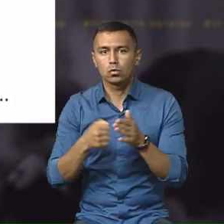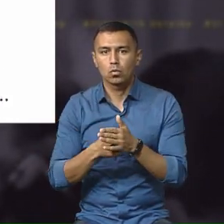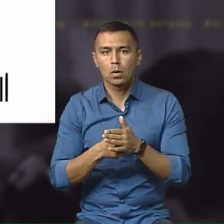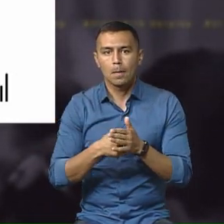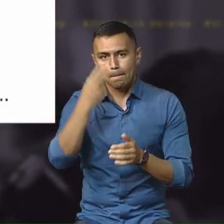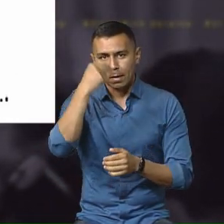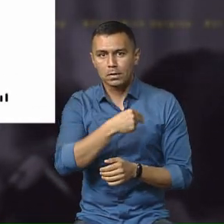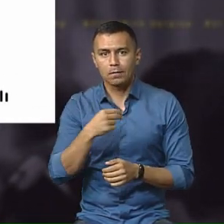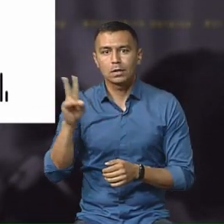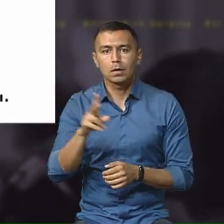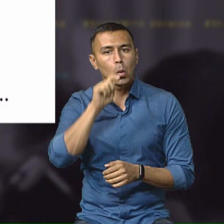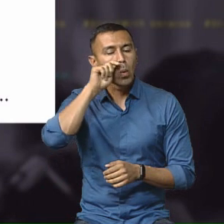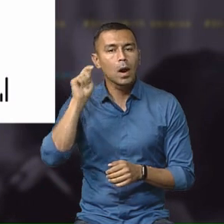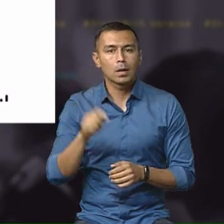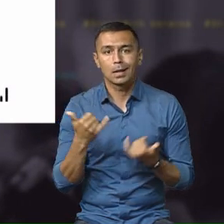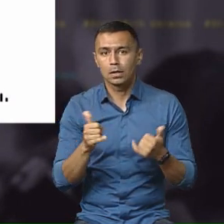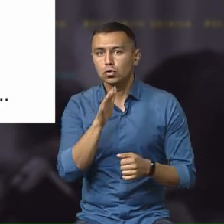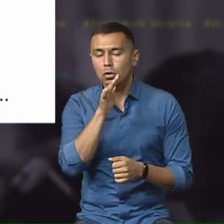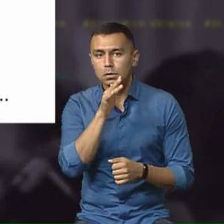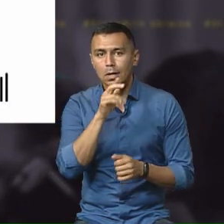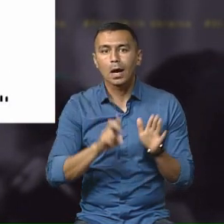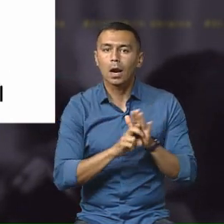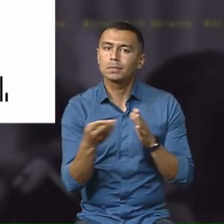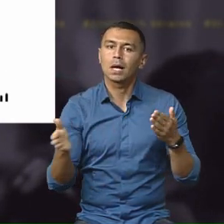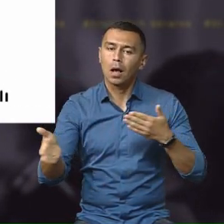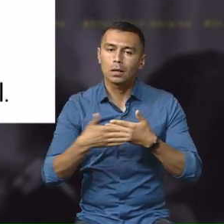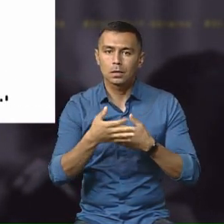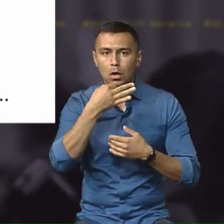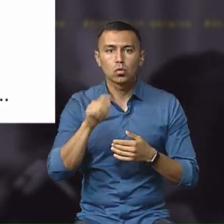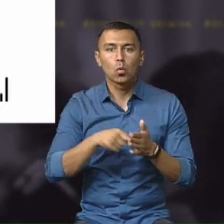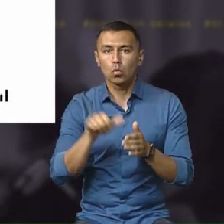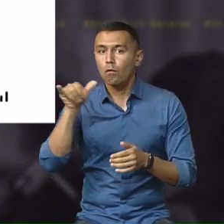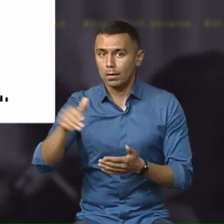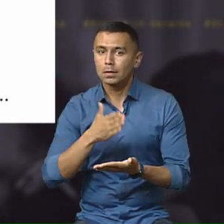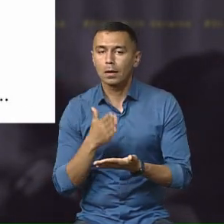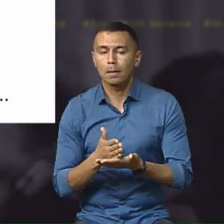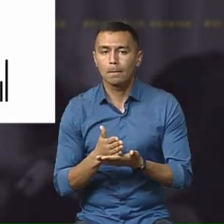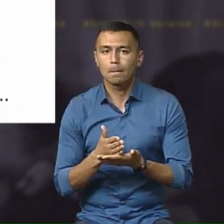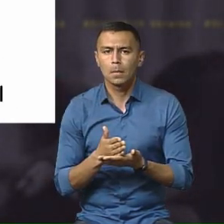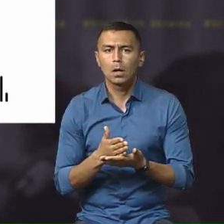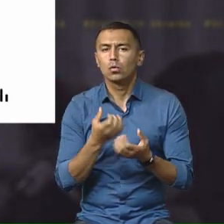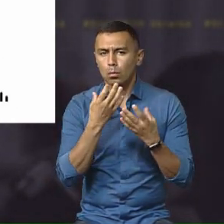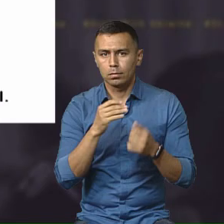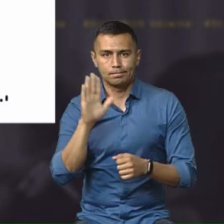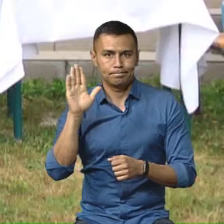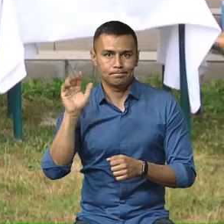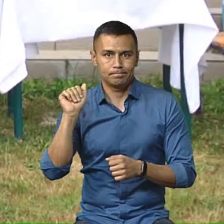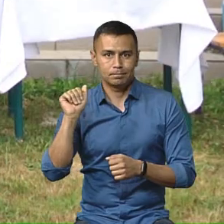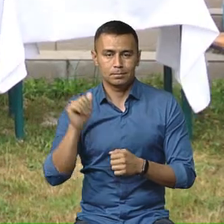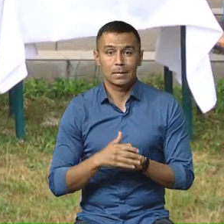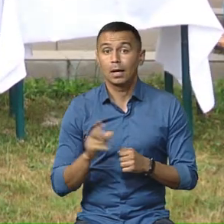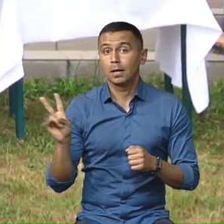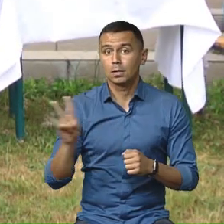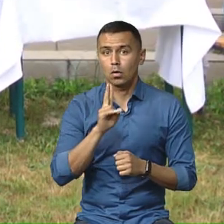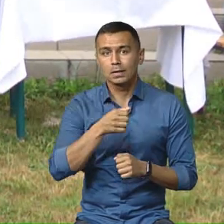Православної церкви України. На даний час храм закритий, сказали, що ключі у вас. Добре, до побачення.